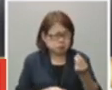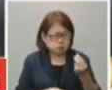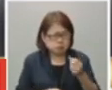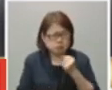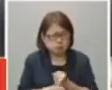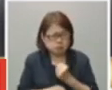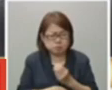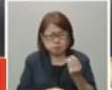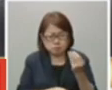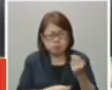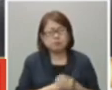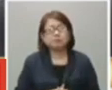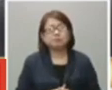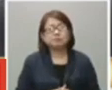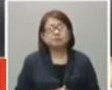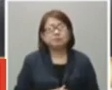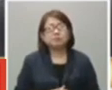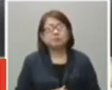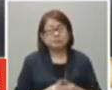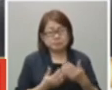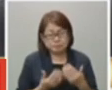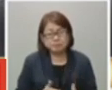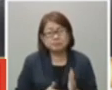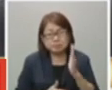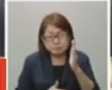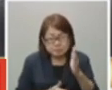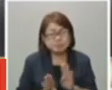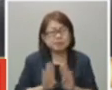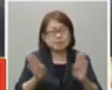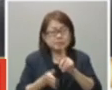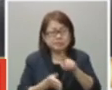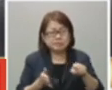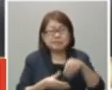ให้ทันก่อนที่มันจะมีการเลือกตั้ง